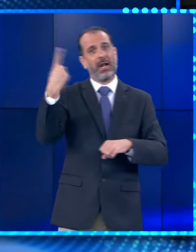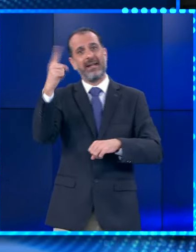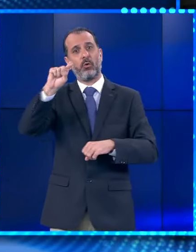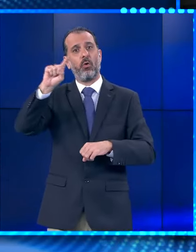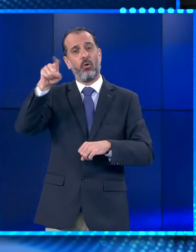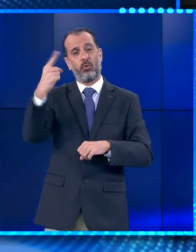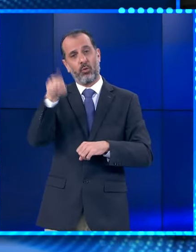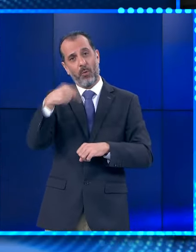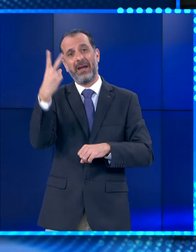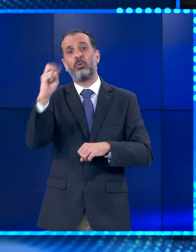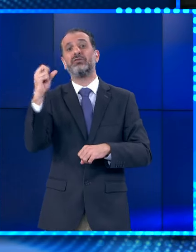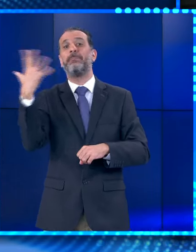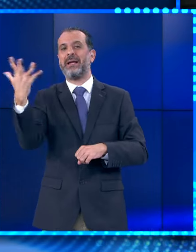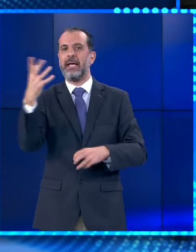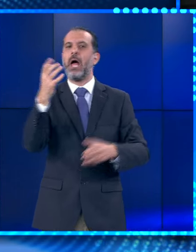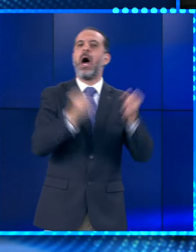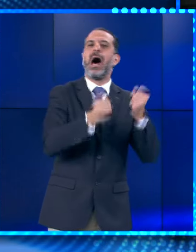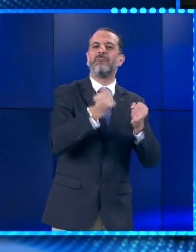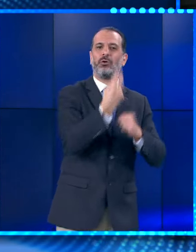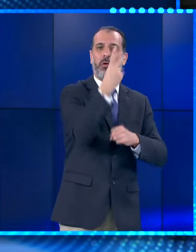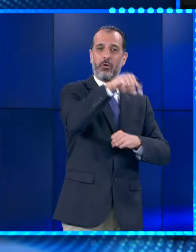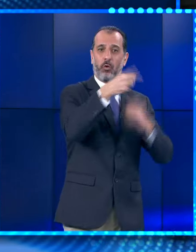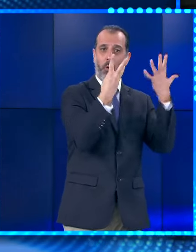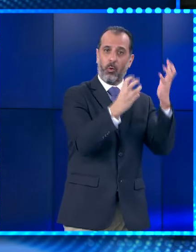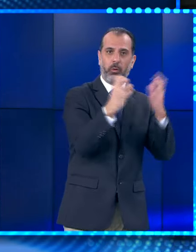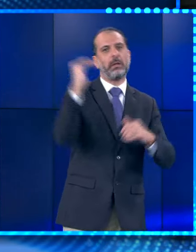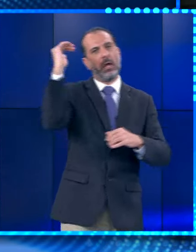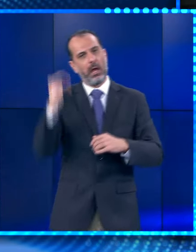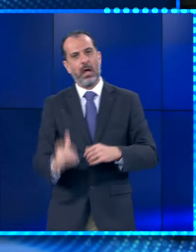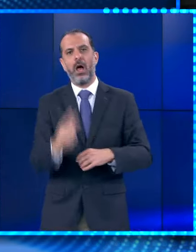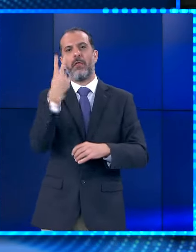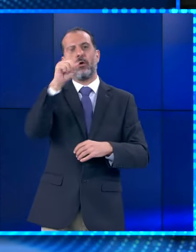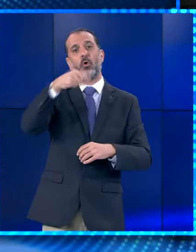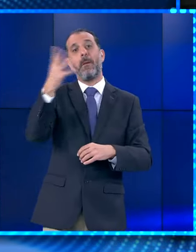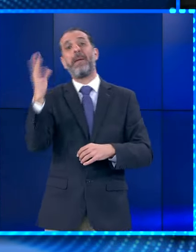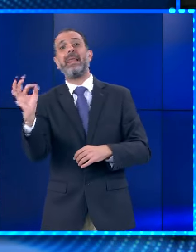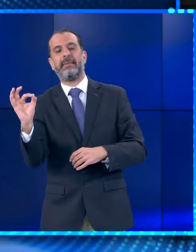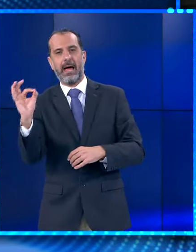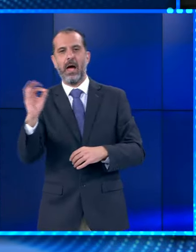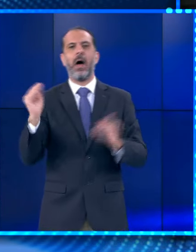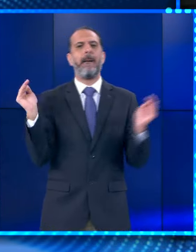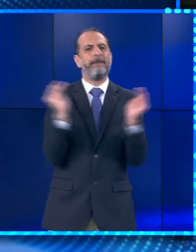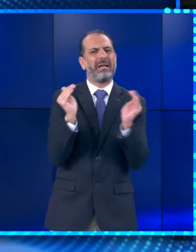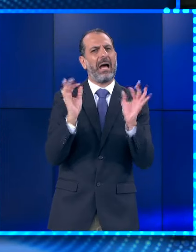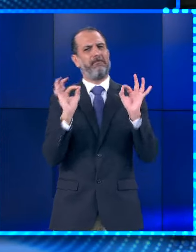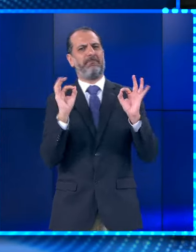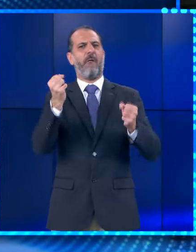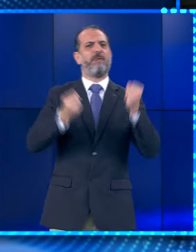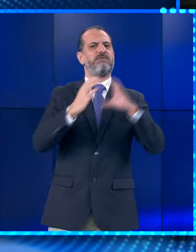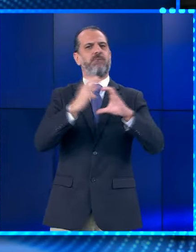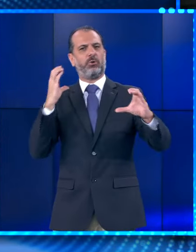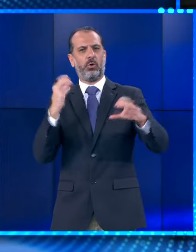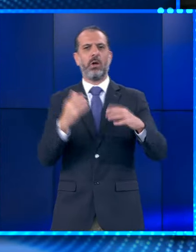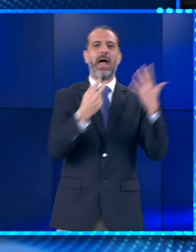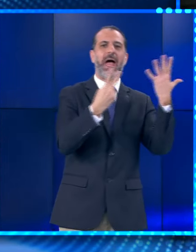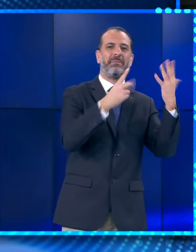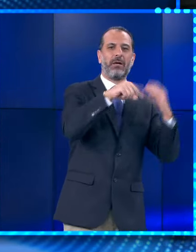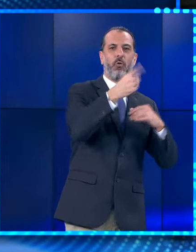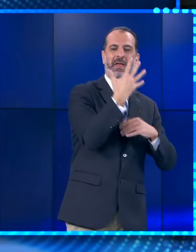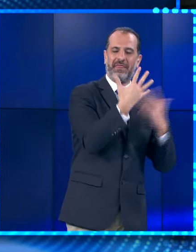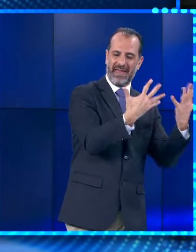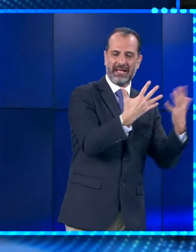25, τα γιοταχή αυτοκίνητα από 2 και 80 πληρώνουν σήμερα 2 ευρώ και 50 λεπτά, τα μικρά και μεσαία φορτηγά από 7-10 πληρώνουν 6